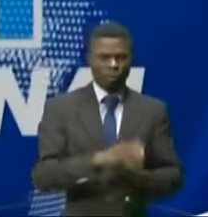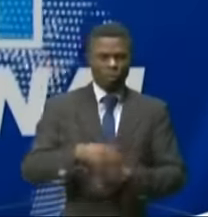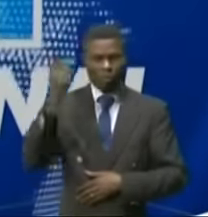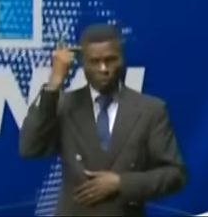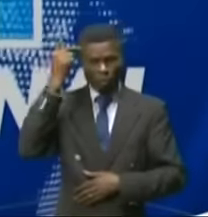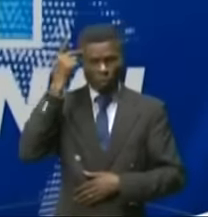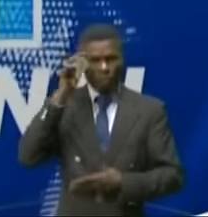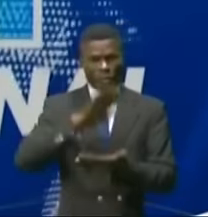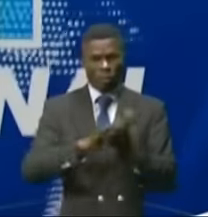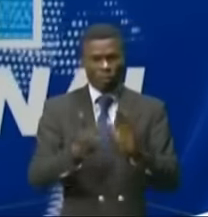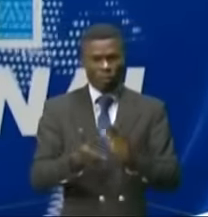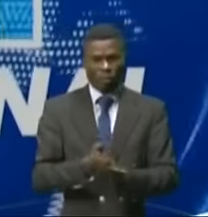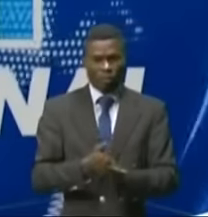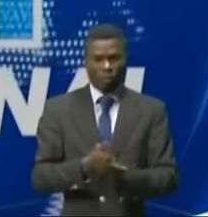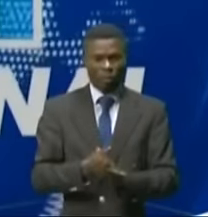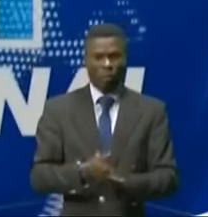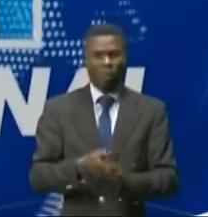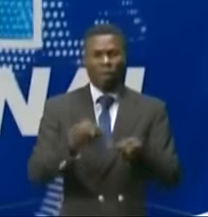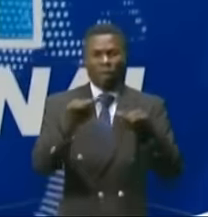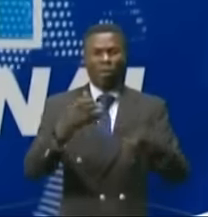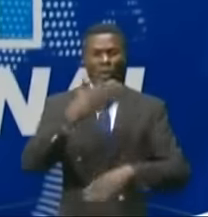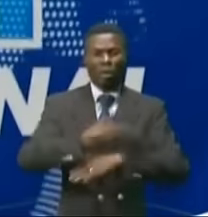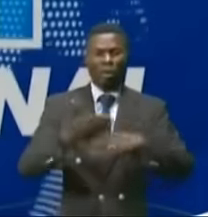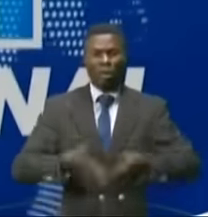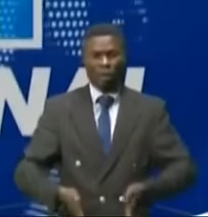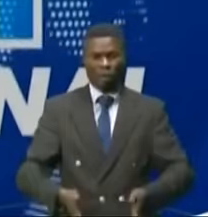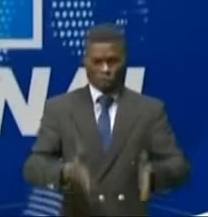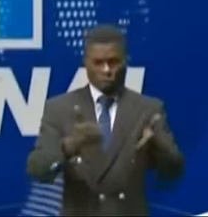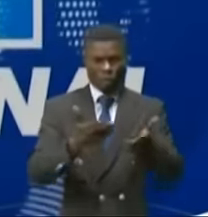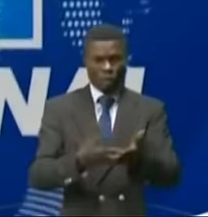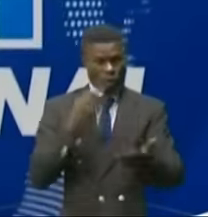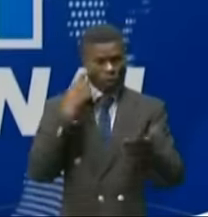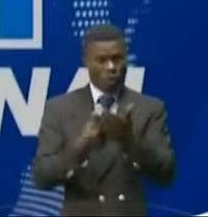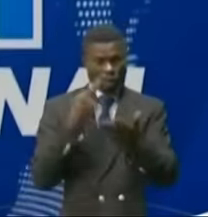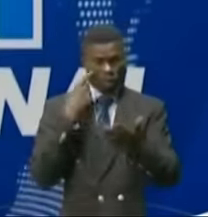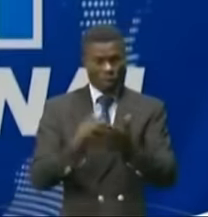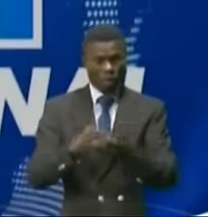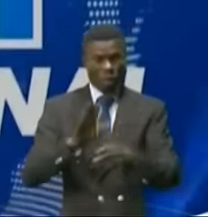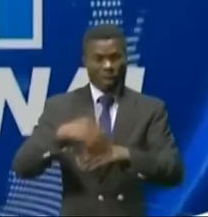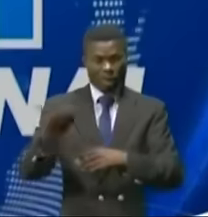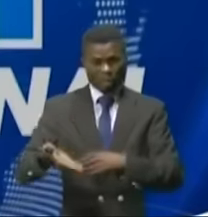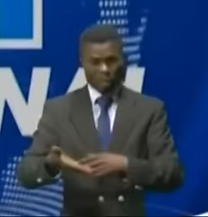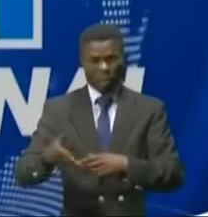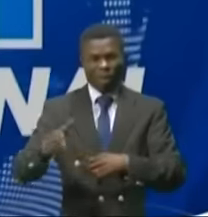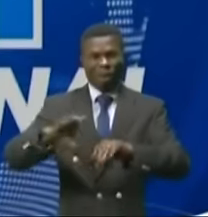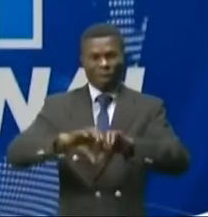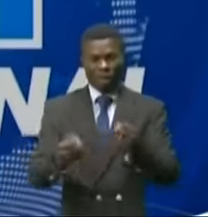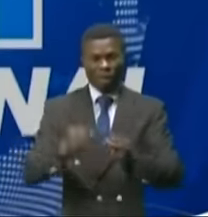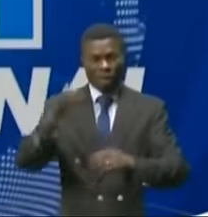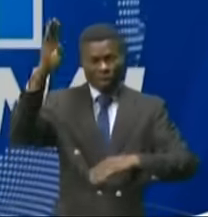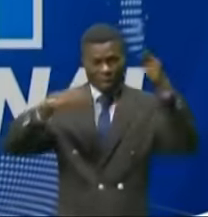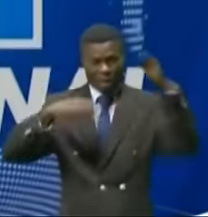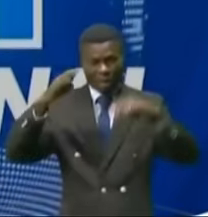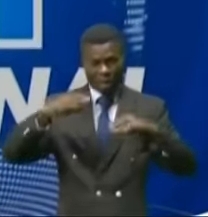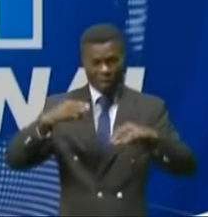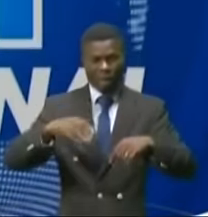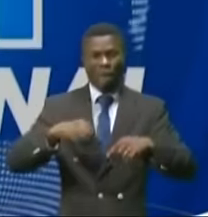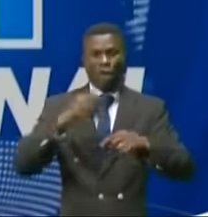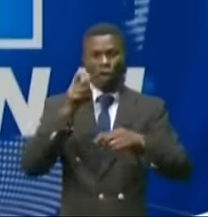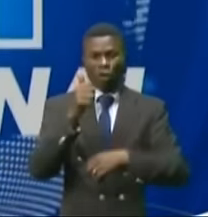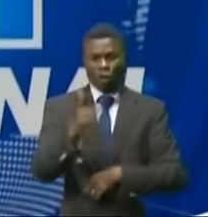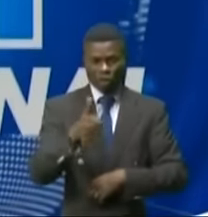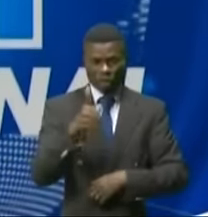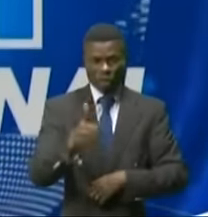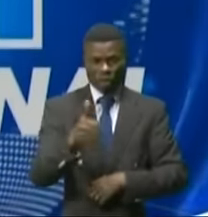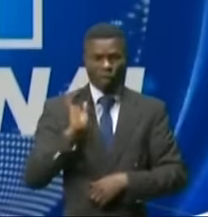Kinshasa est devenu un vaste chantier routier, vous l'avez constaté surtout après les dégâts causés par Dame la pluie au début de l'année.